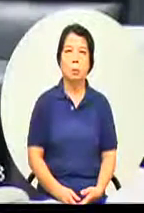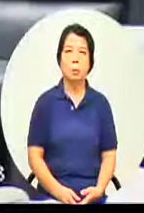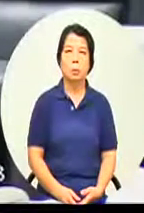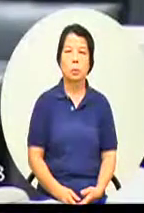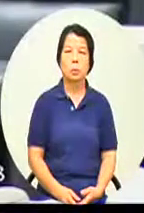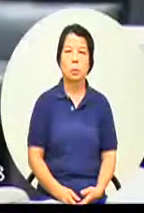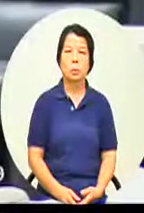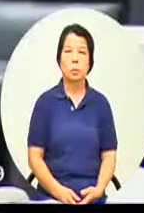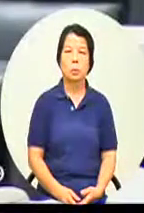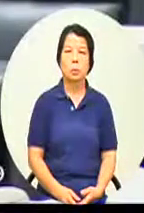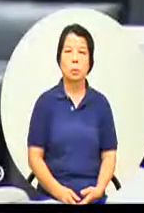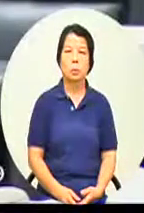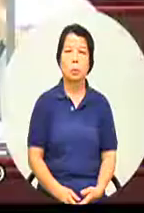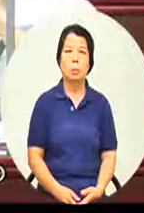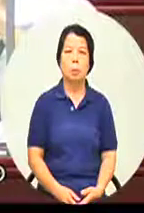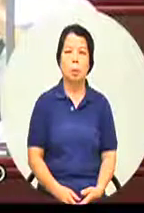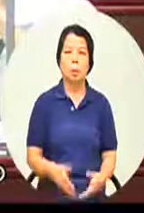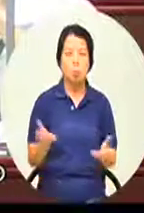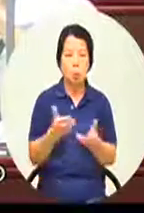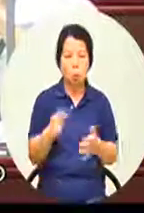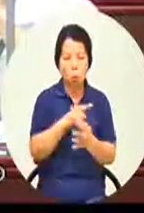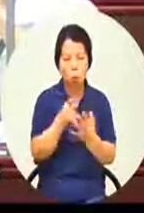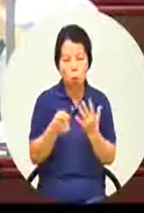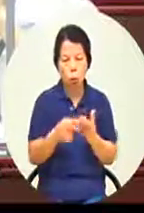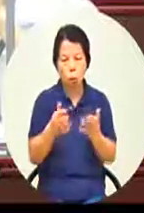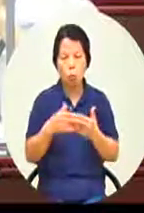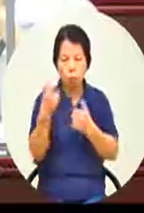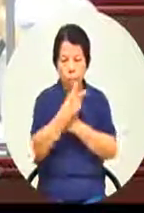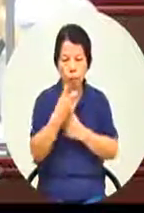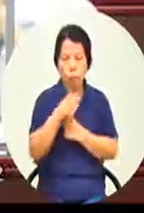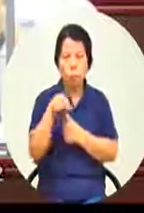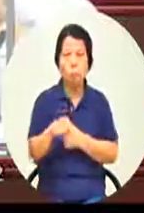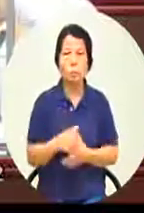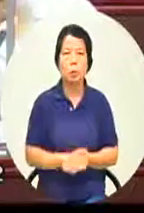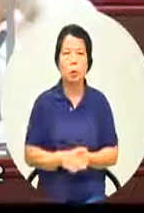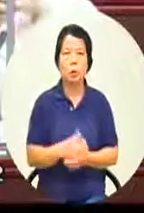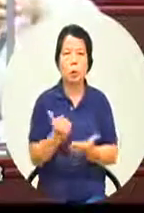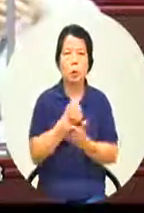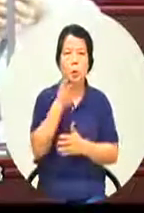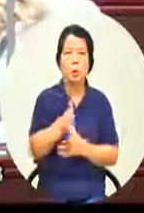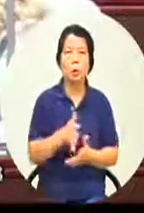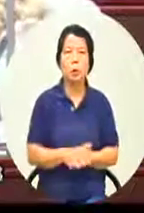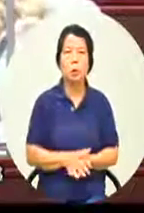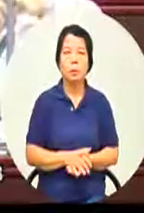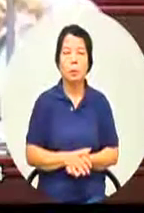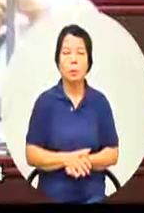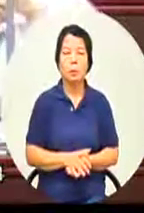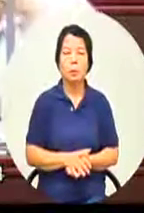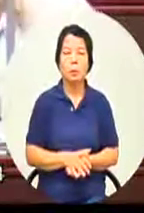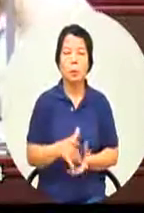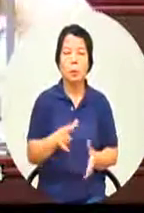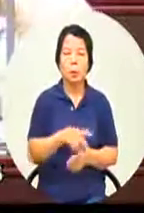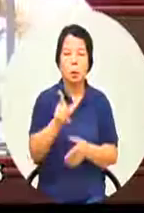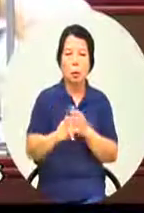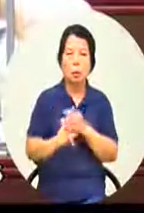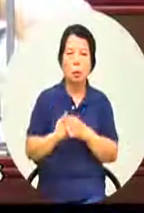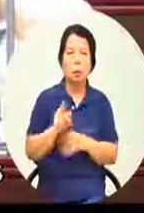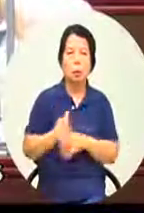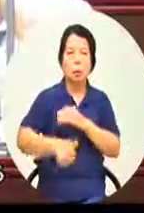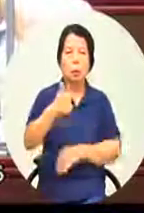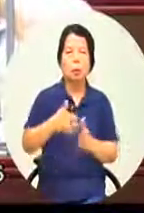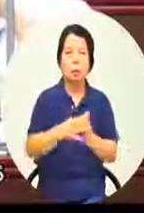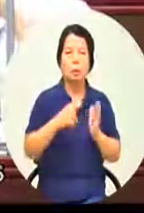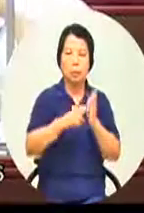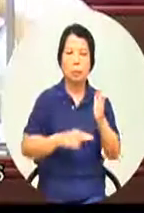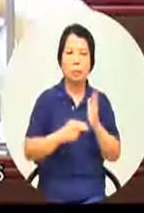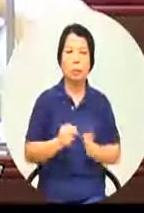好，那个施工的工序的部分哦，需要检讨，我们来检讨。那我请我那个。运社科的科长直接跟议员说明